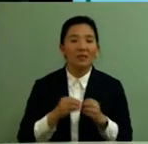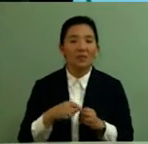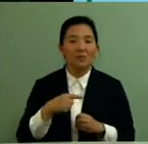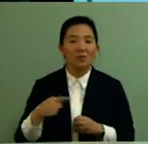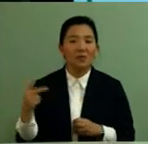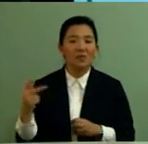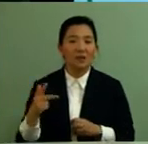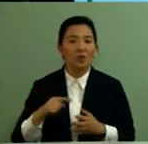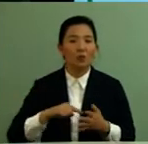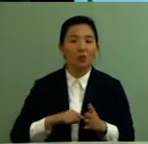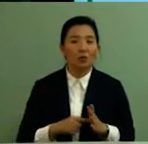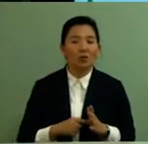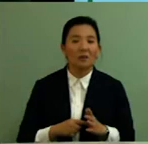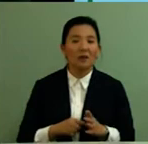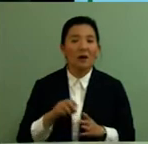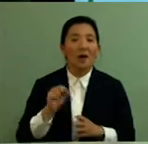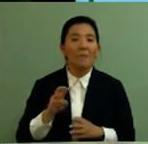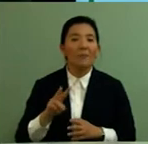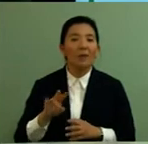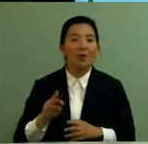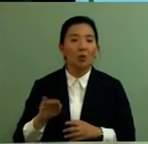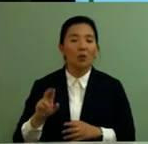минус 3 умножить амплитуда